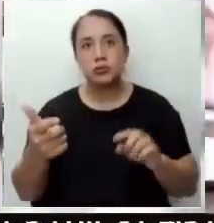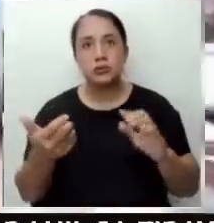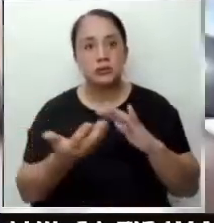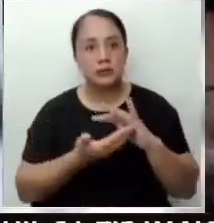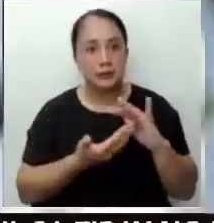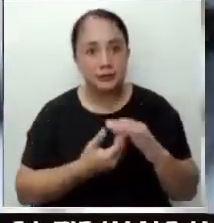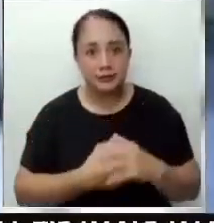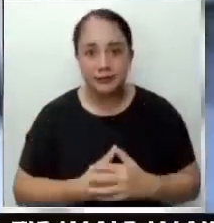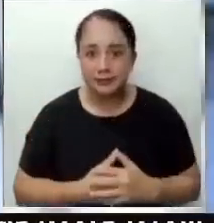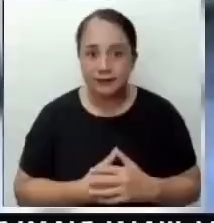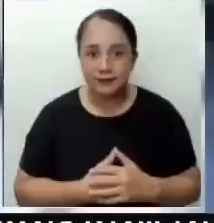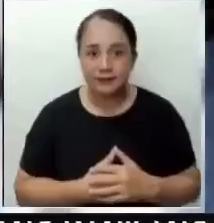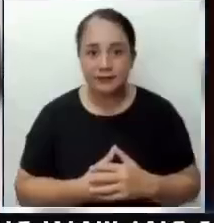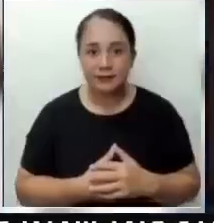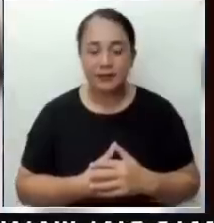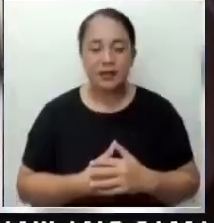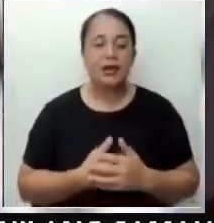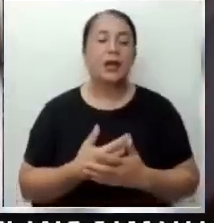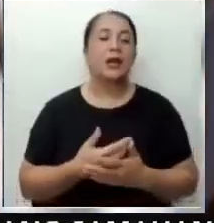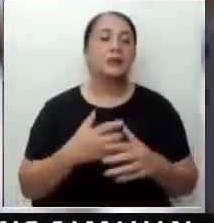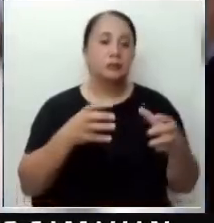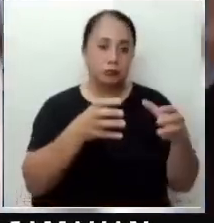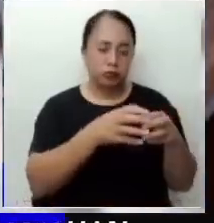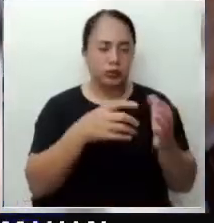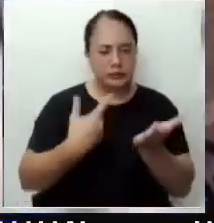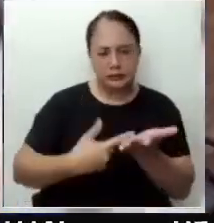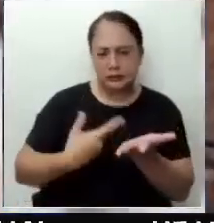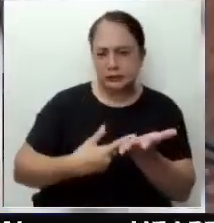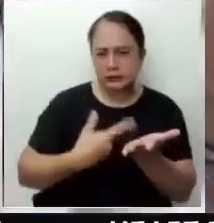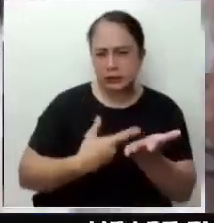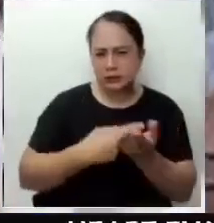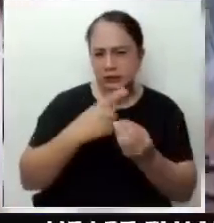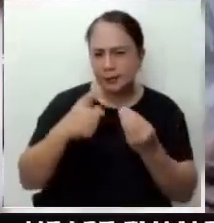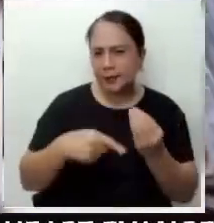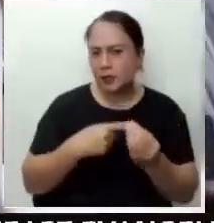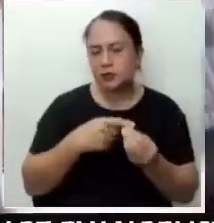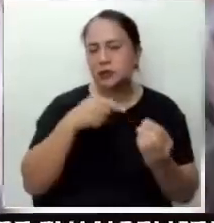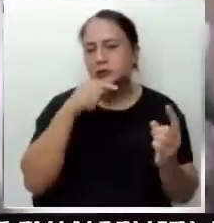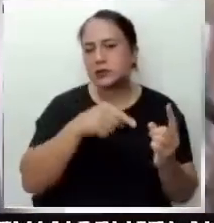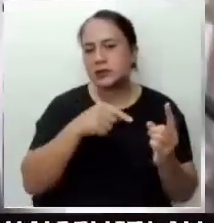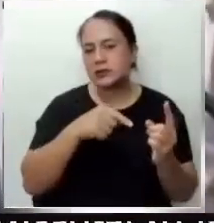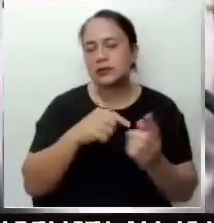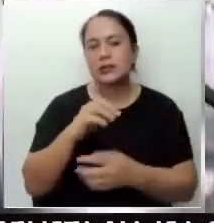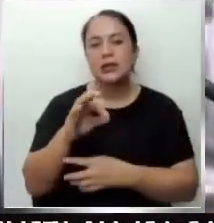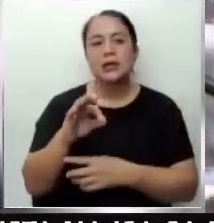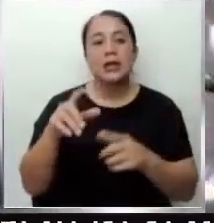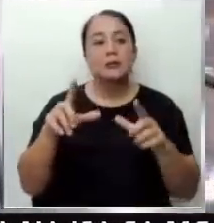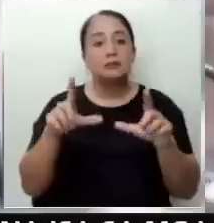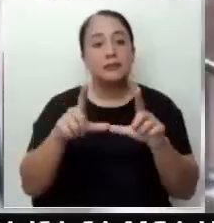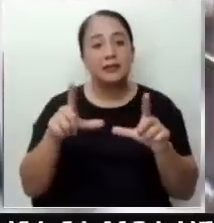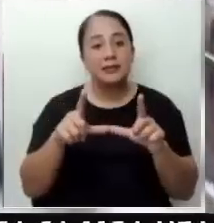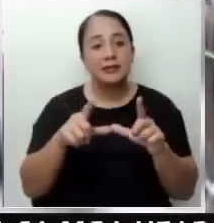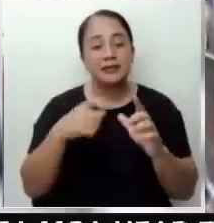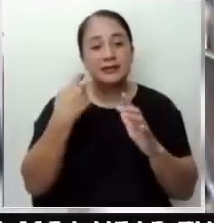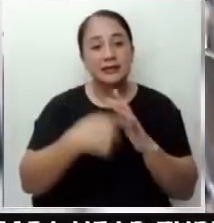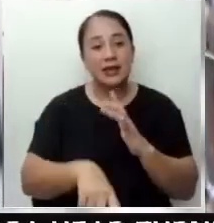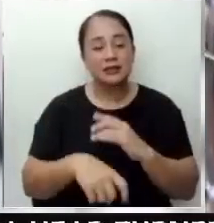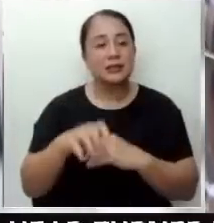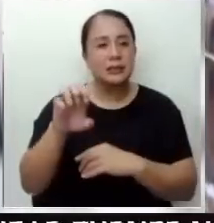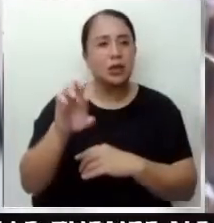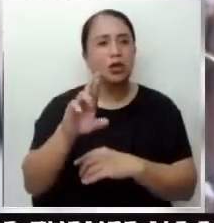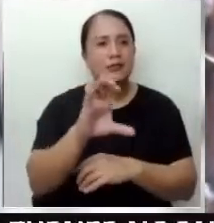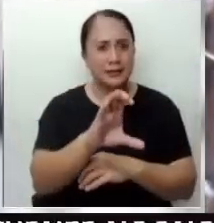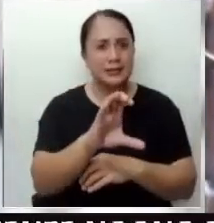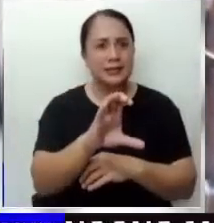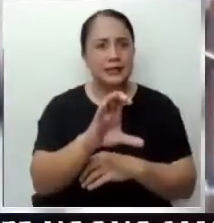The commission has started deliberations on this franchise tax issue. Meron kasing ERC resolution that